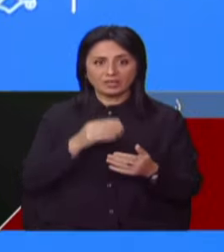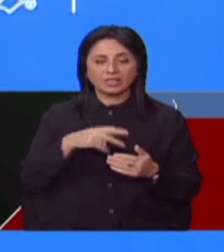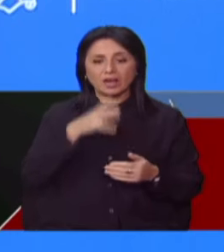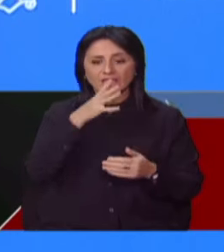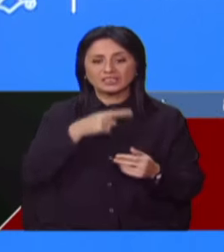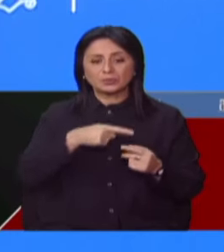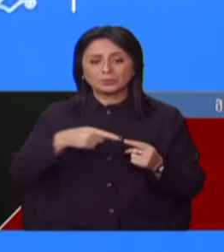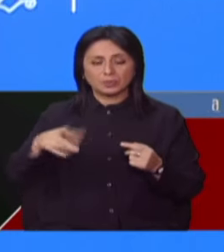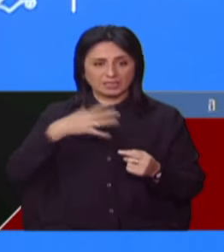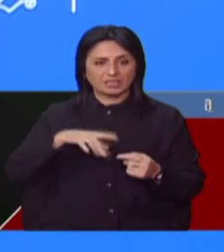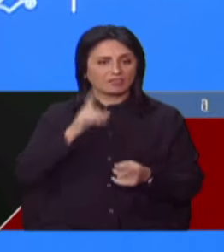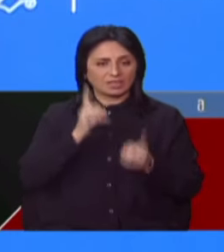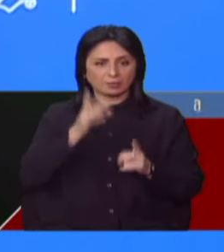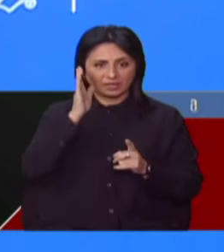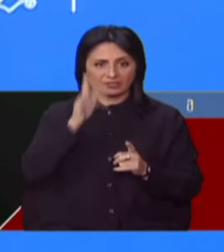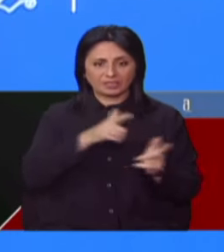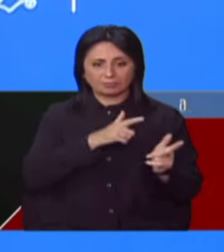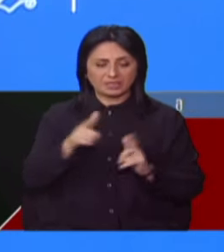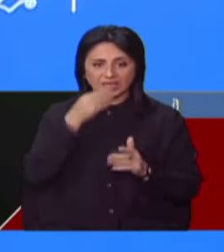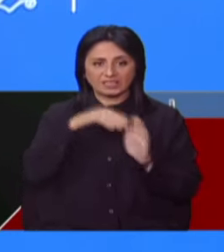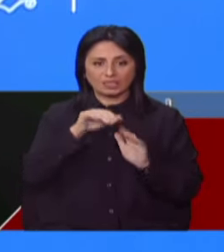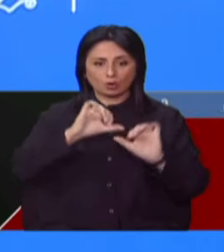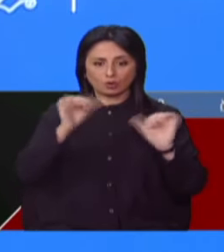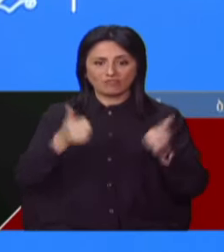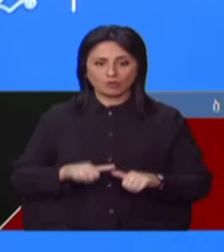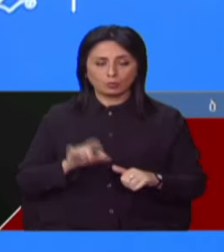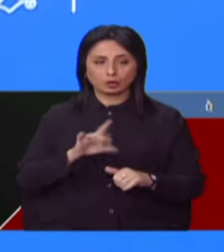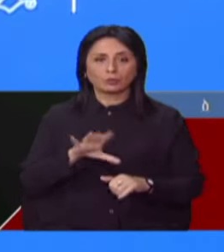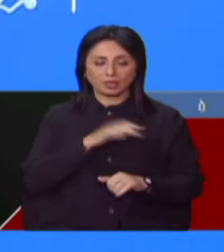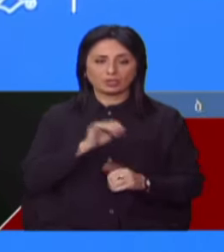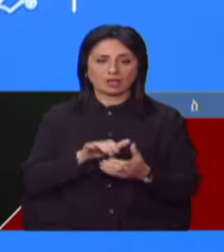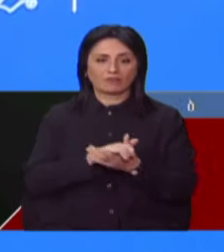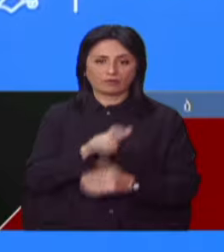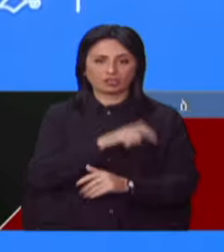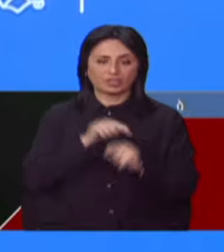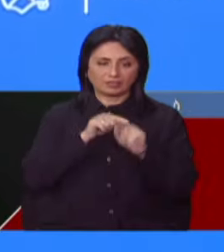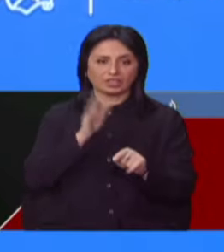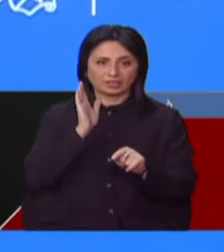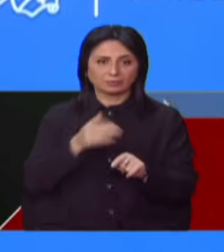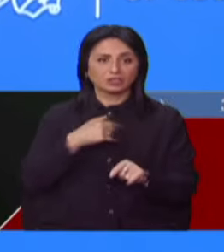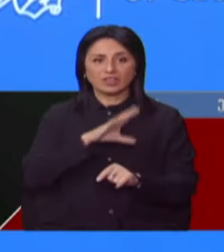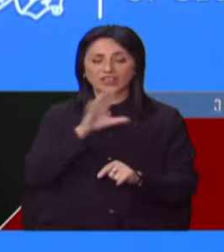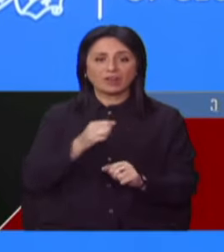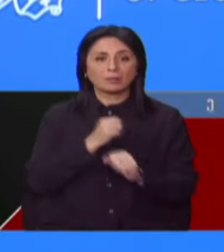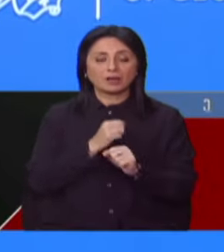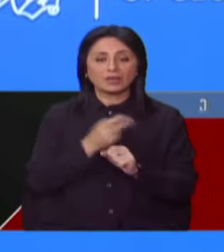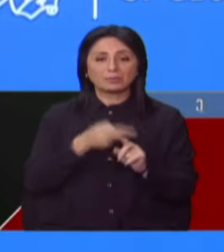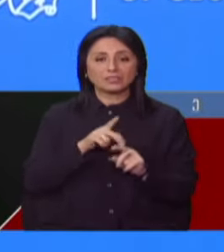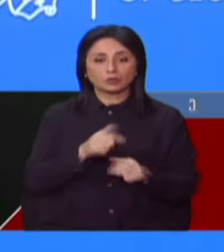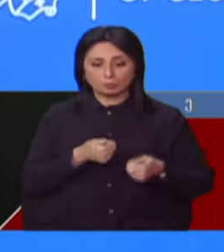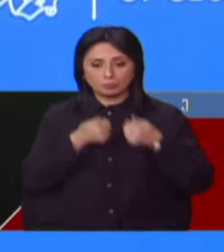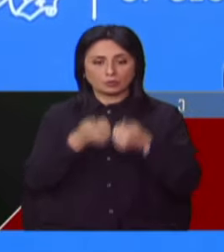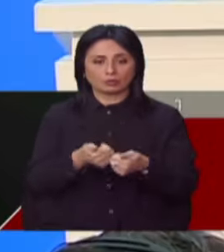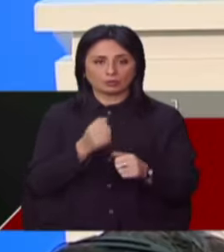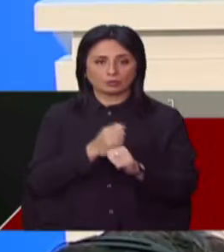წლების ბოლოსთვის საქართველო ნამდვილად იქნება მზად საუკეთესო ფორმაში, რომ გახდეს ევროკავშირის წევრი სახელმწიფო. Ჩვენ ყველაფერს გავაკეთებთ იმისთვის, რომ